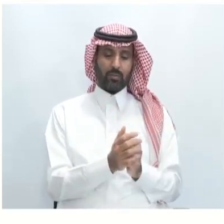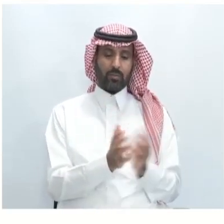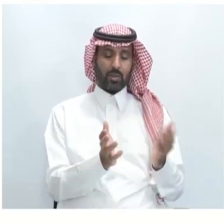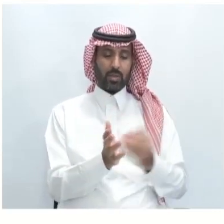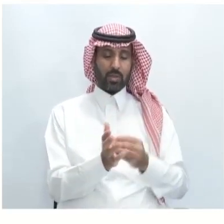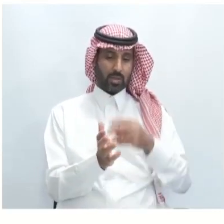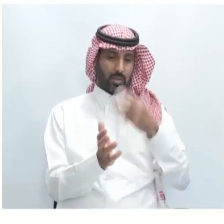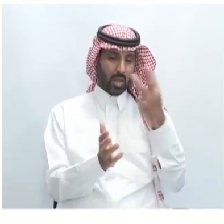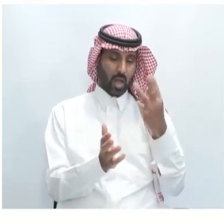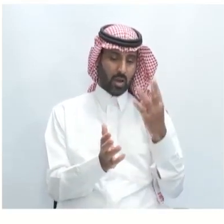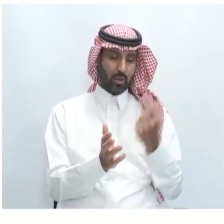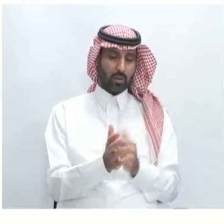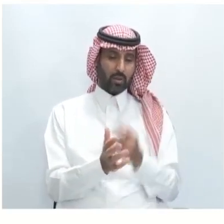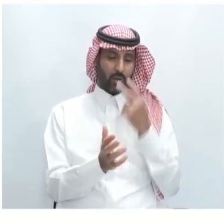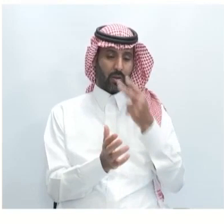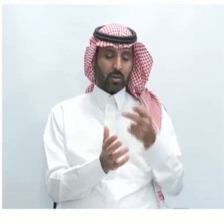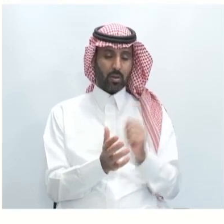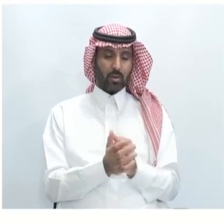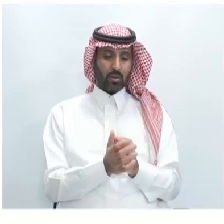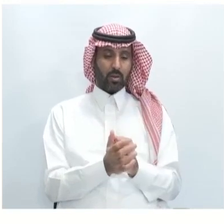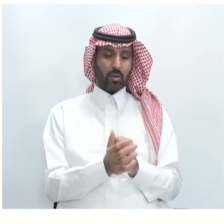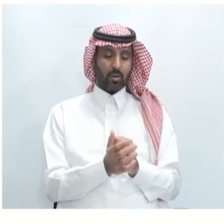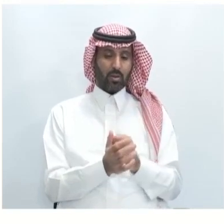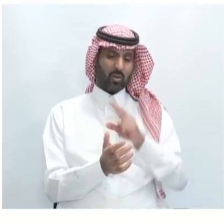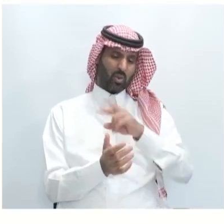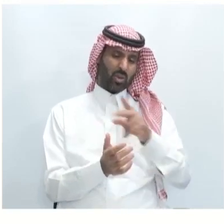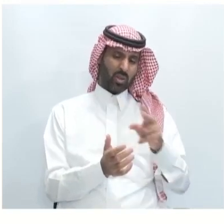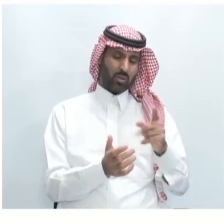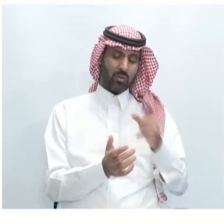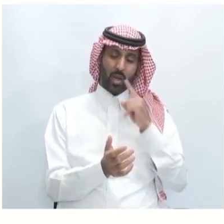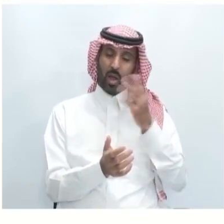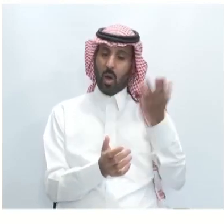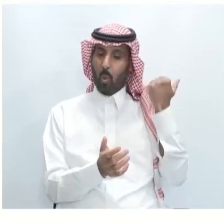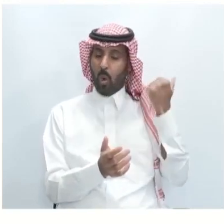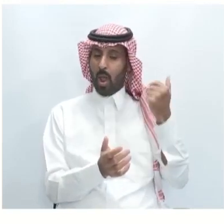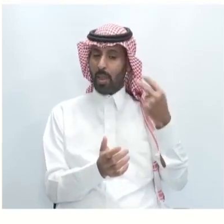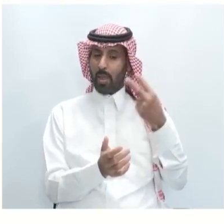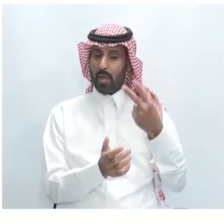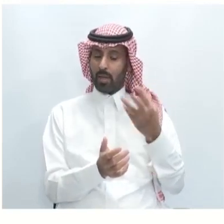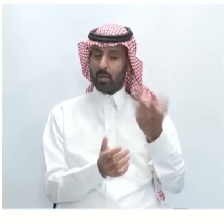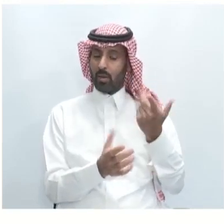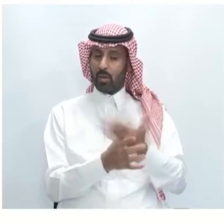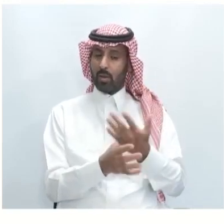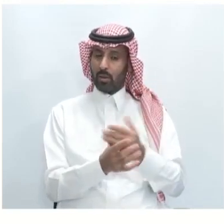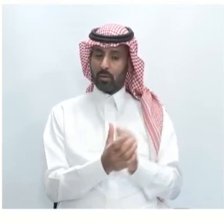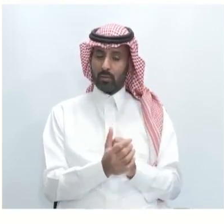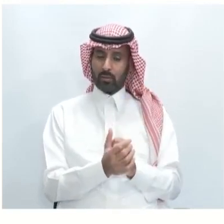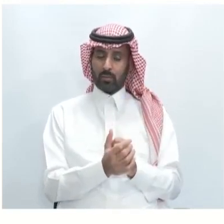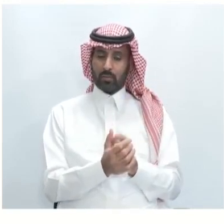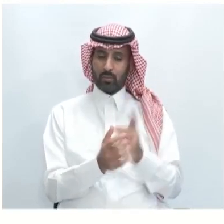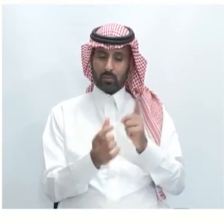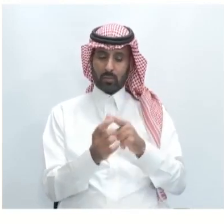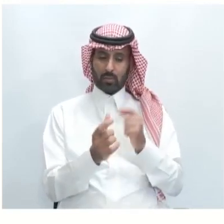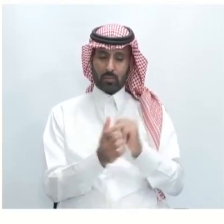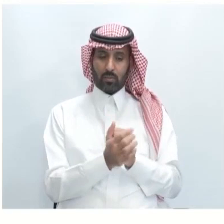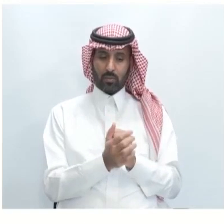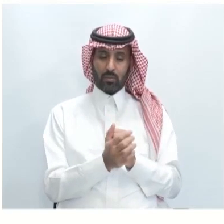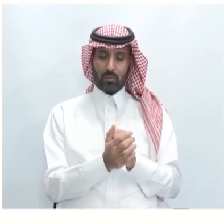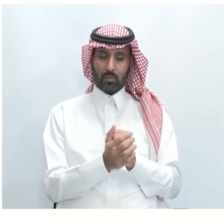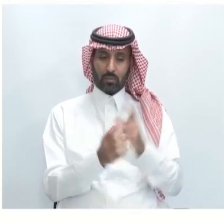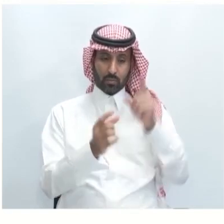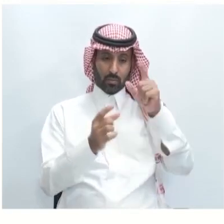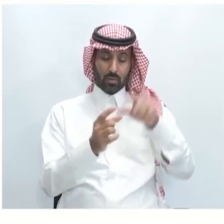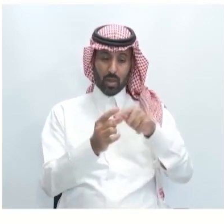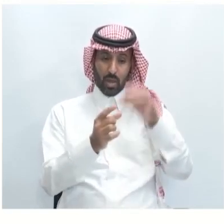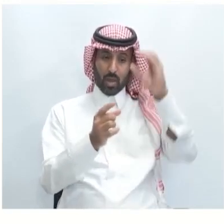النوع الثالث لاحظ معي طبعا هو يختلف عن النوعين الاولين لماذا اول ما